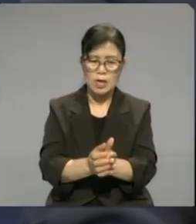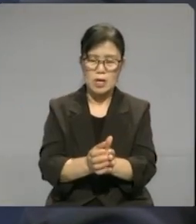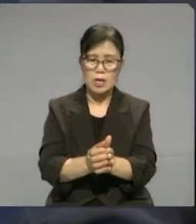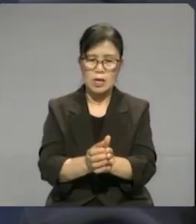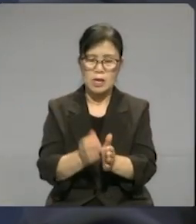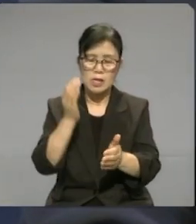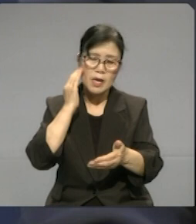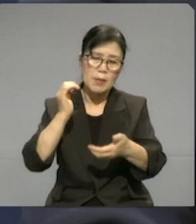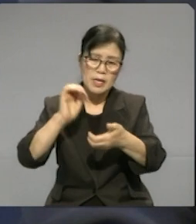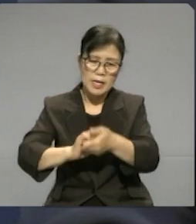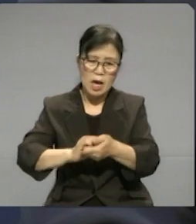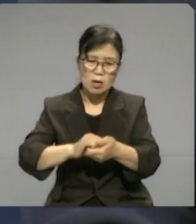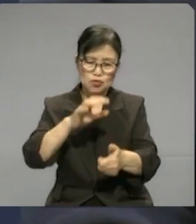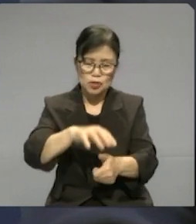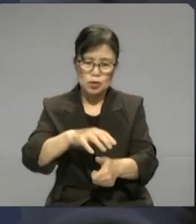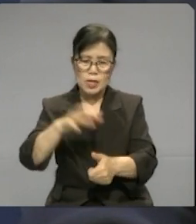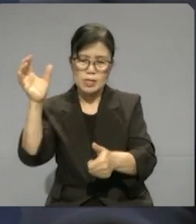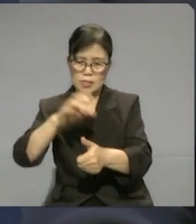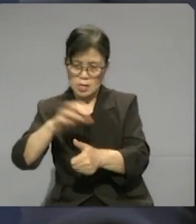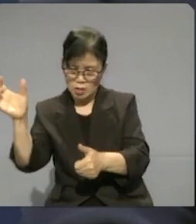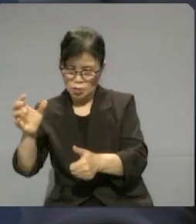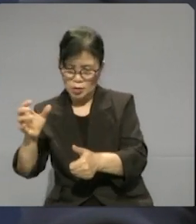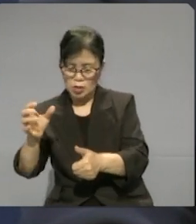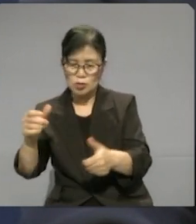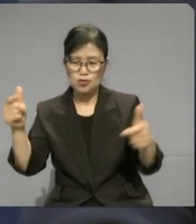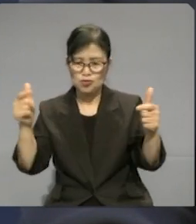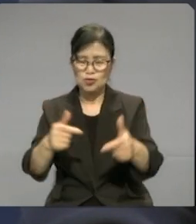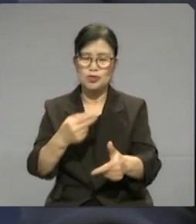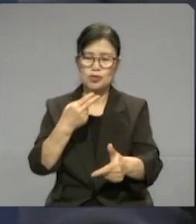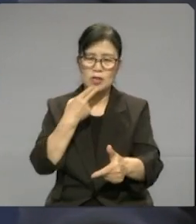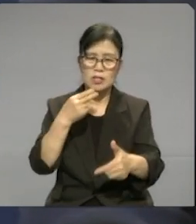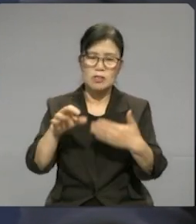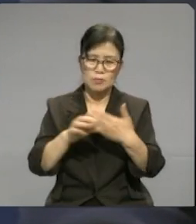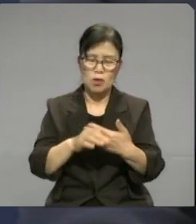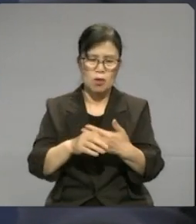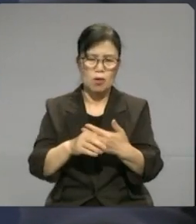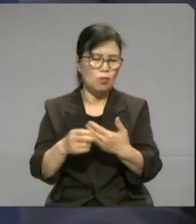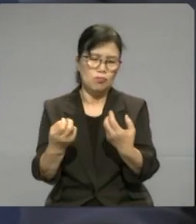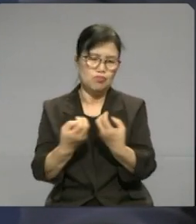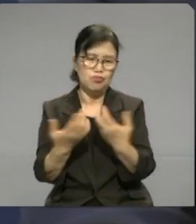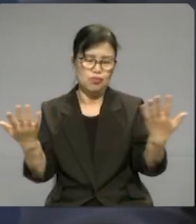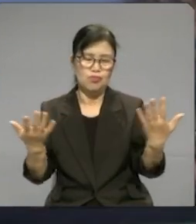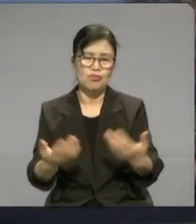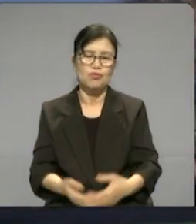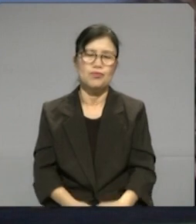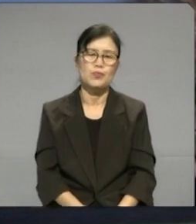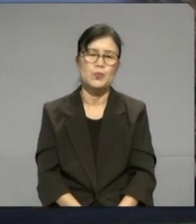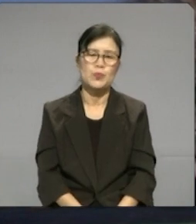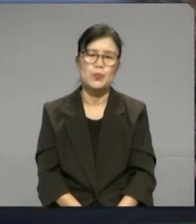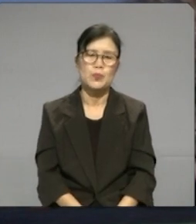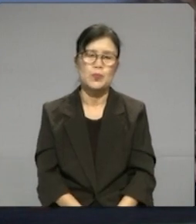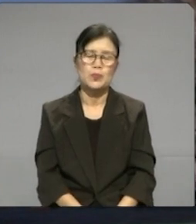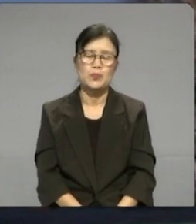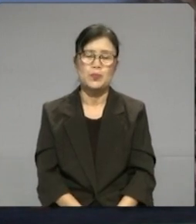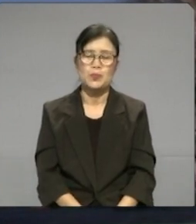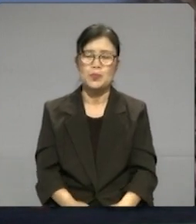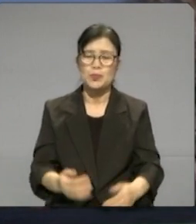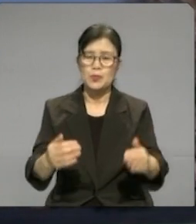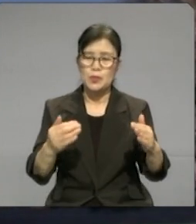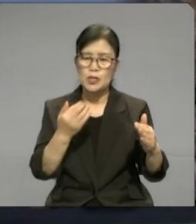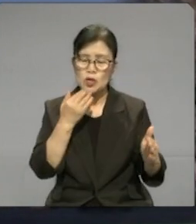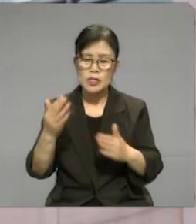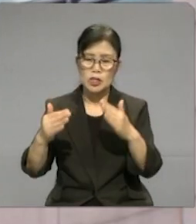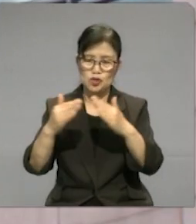재형 구역 그거를 해지를 하거나 완화해 주지 않으면 할 수가 없는 그런 시의 형편입니다 경기 주택